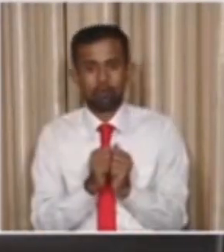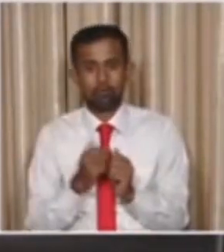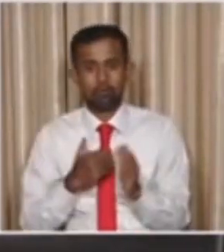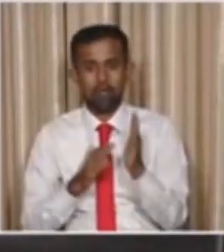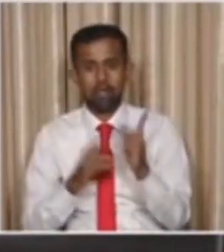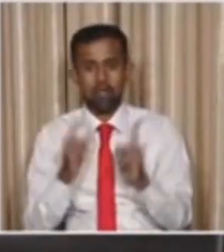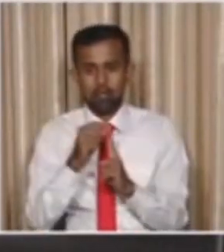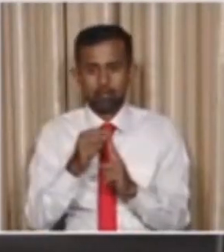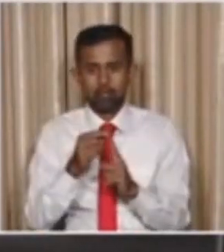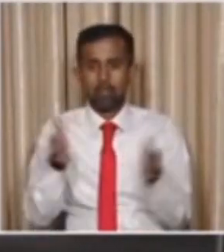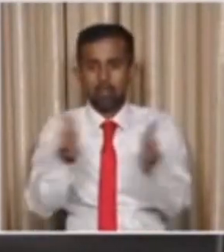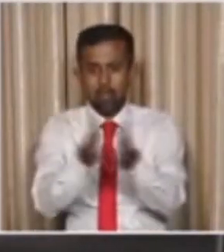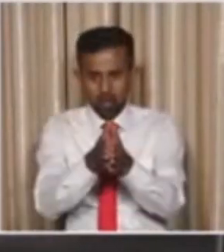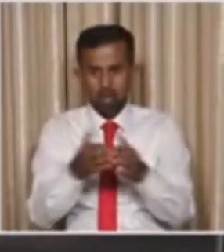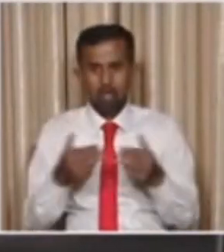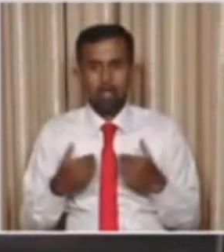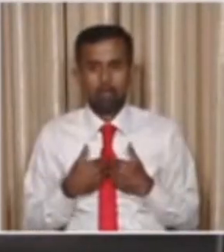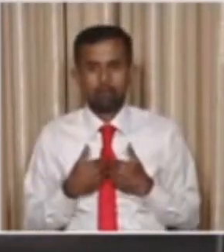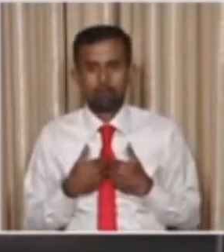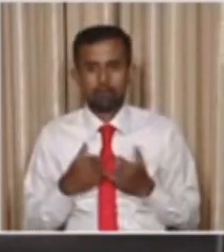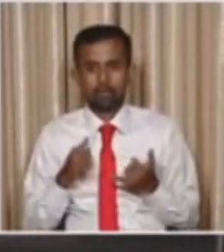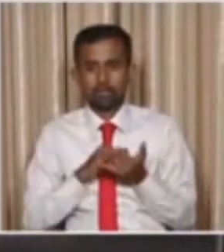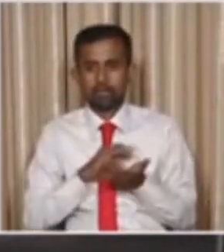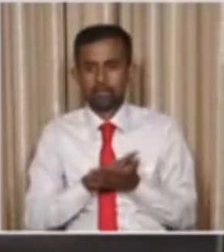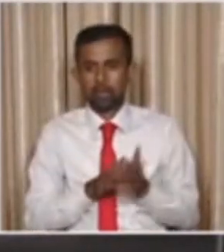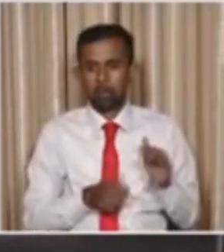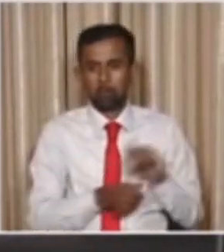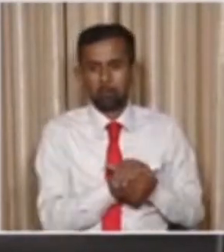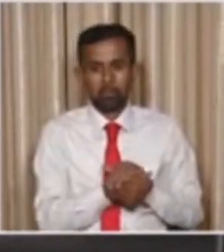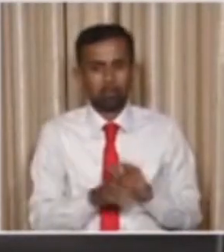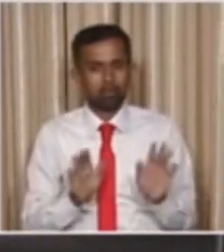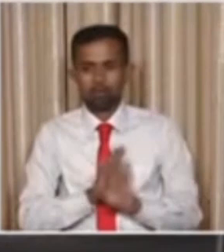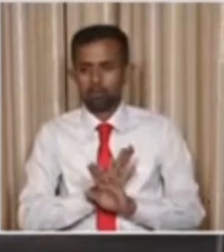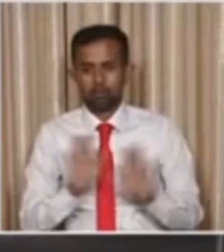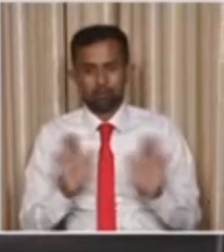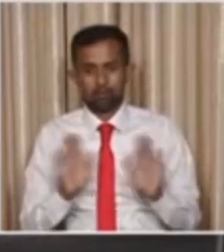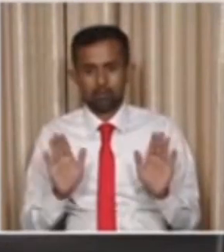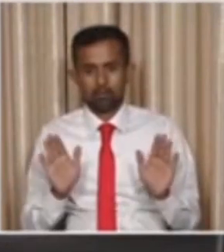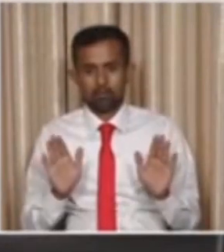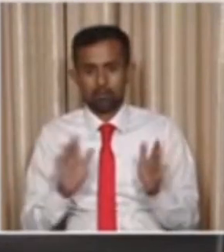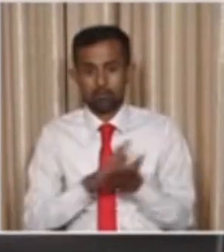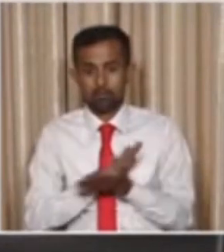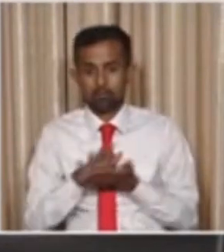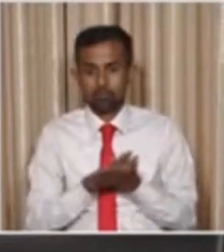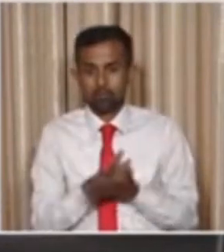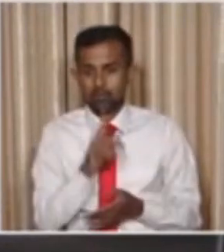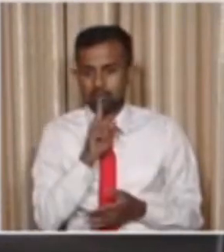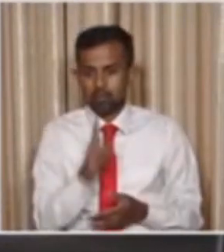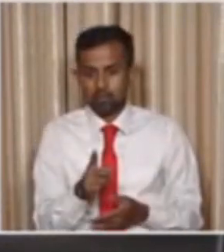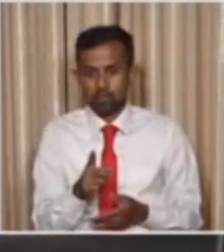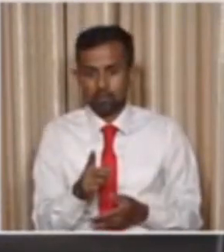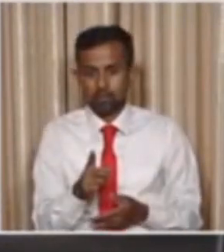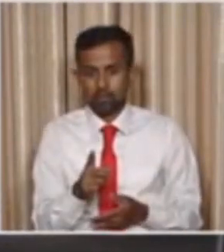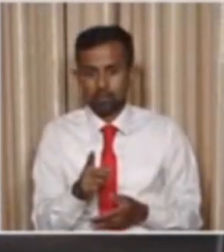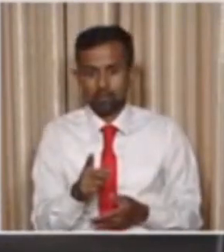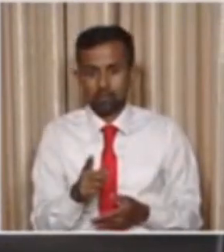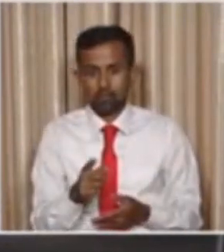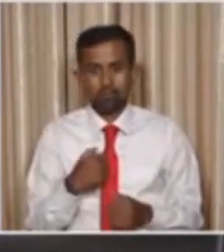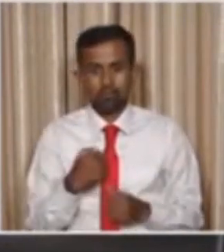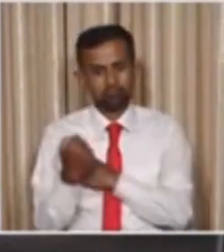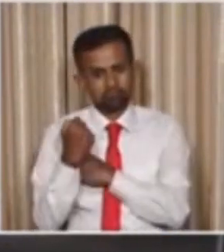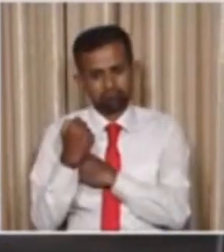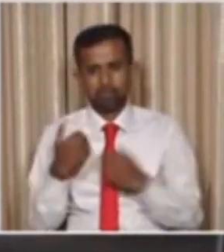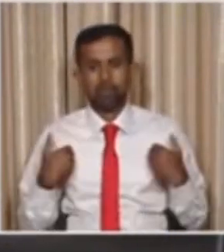अमतम तीन एक सम्मीट कटिया मम्मी पेहदी मत कुत्ती